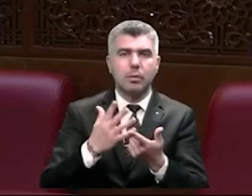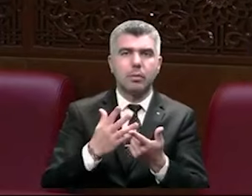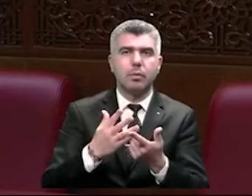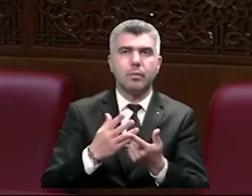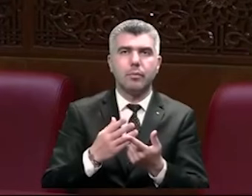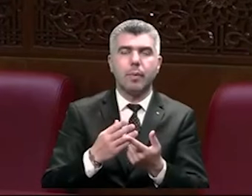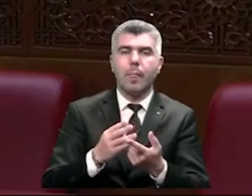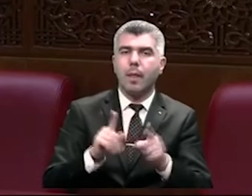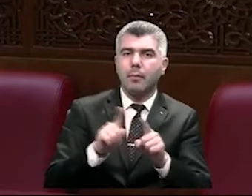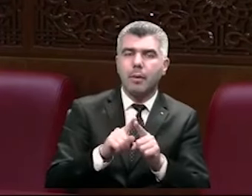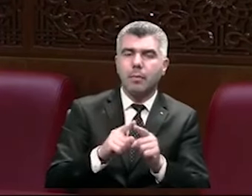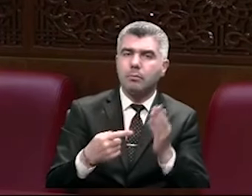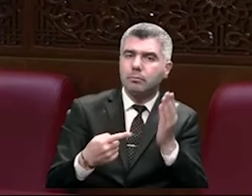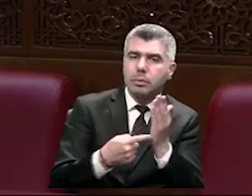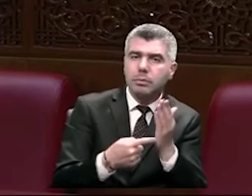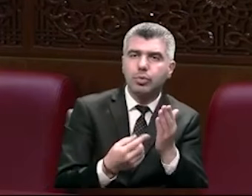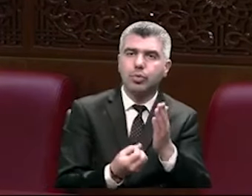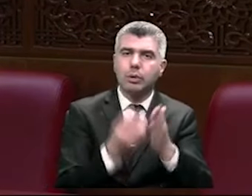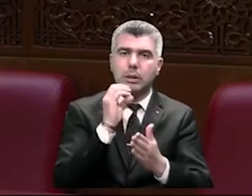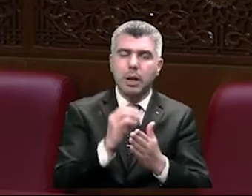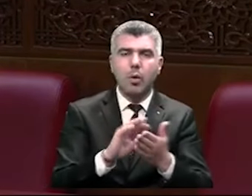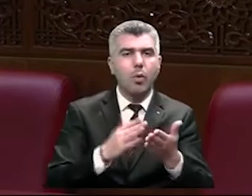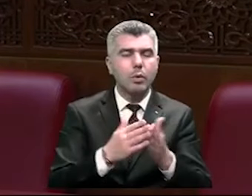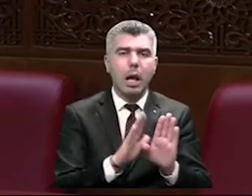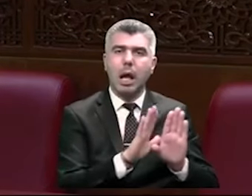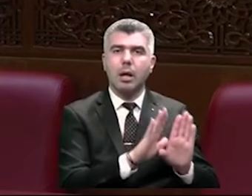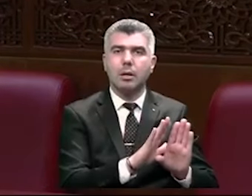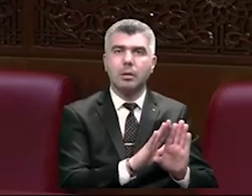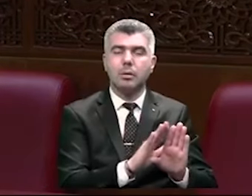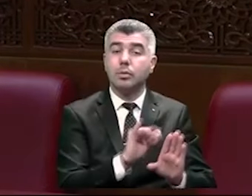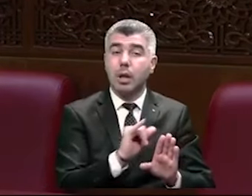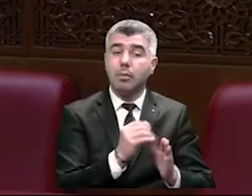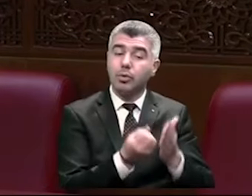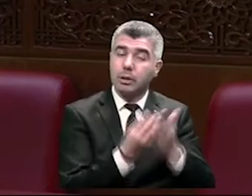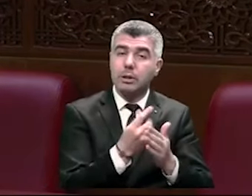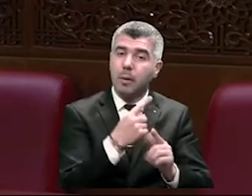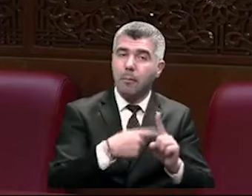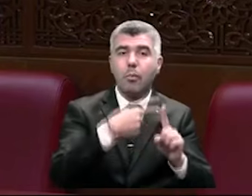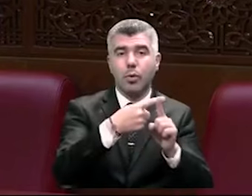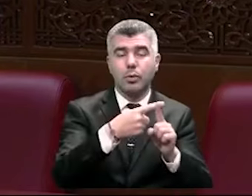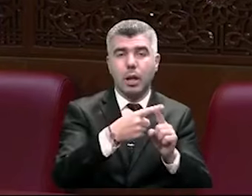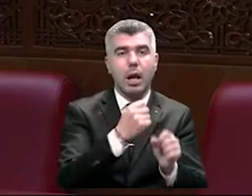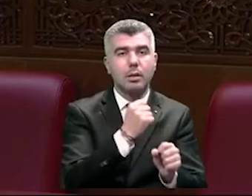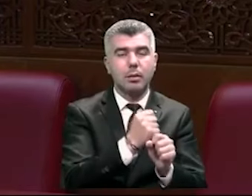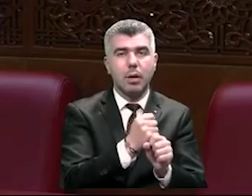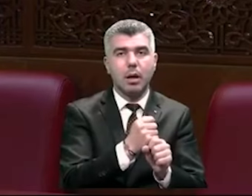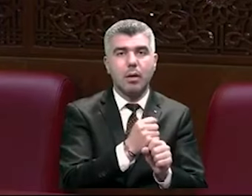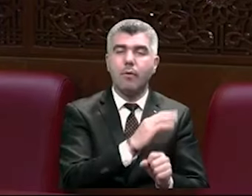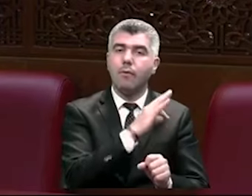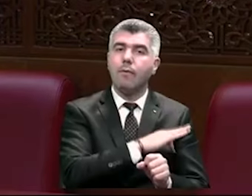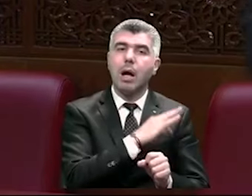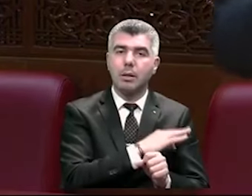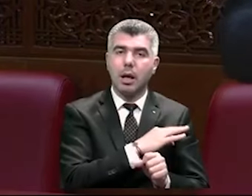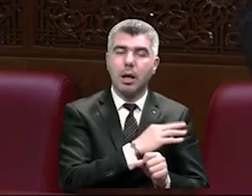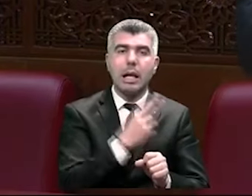ديال هذا الذكاء الاصطناعي قلنا خصنا ندير شي عمل اللي خص يرجع الخير